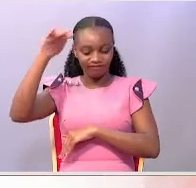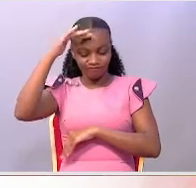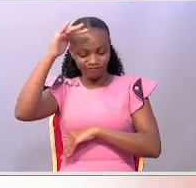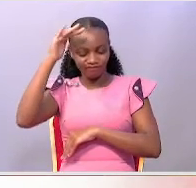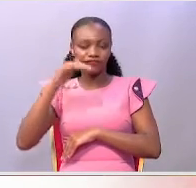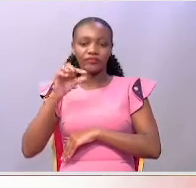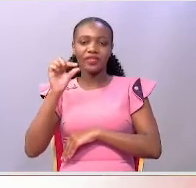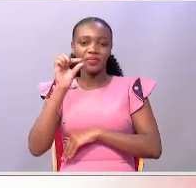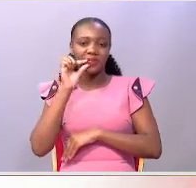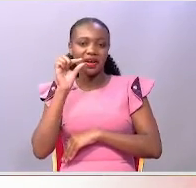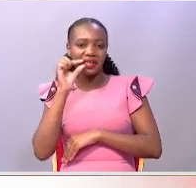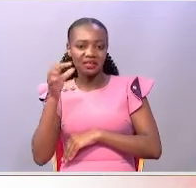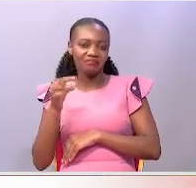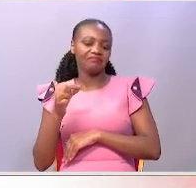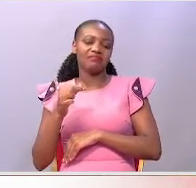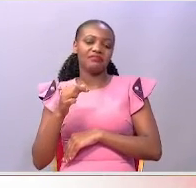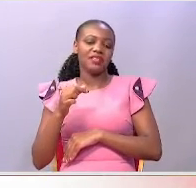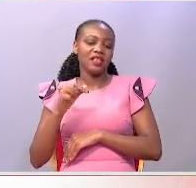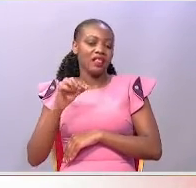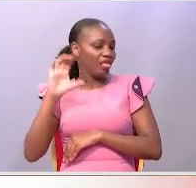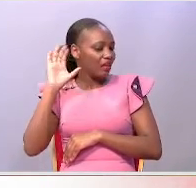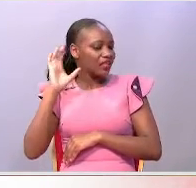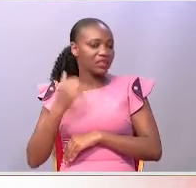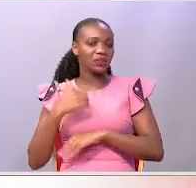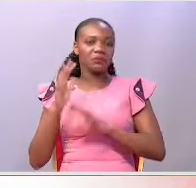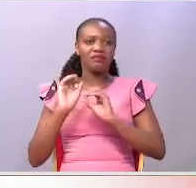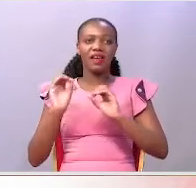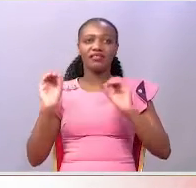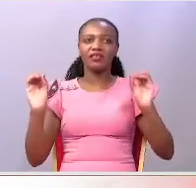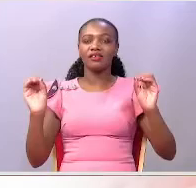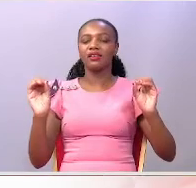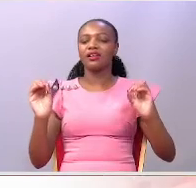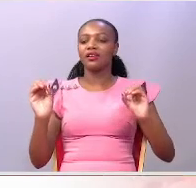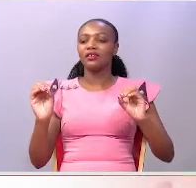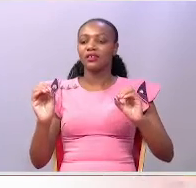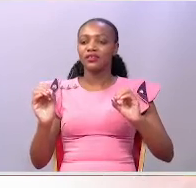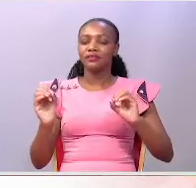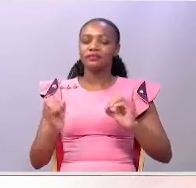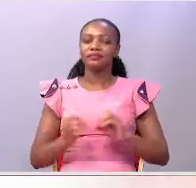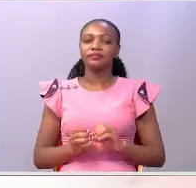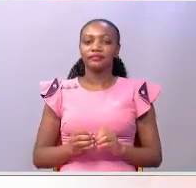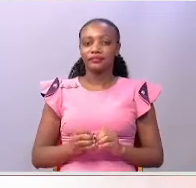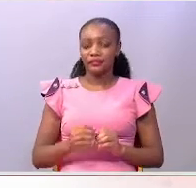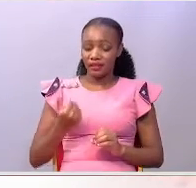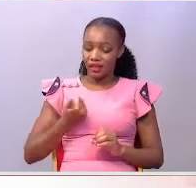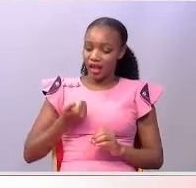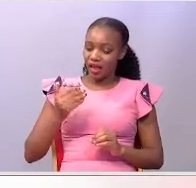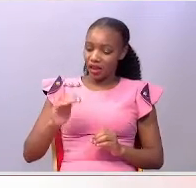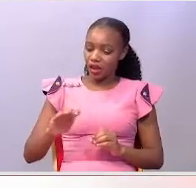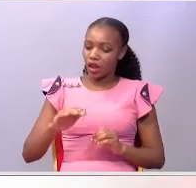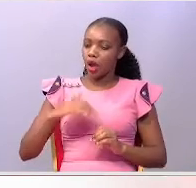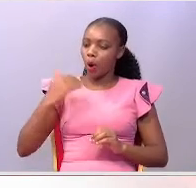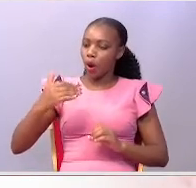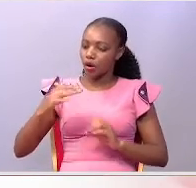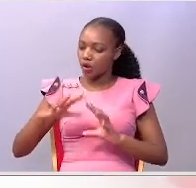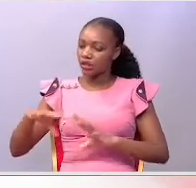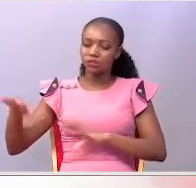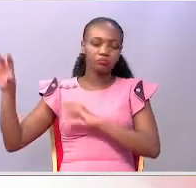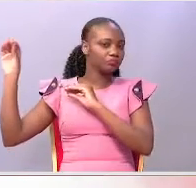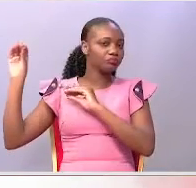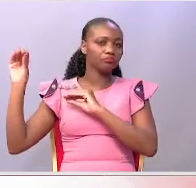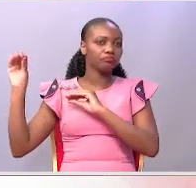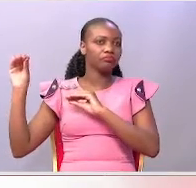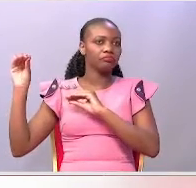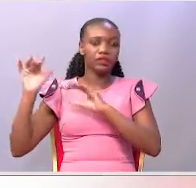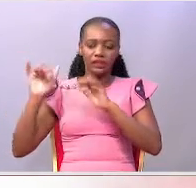anaweza muongelesha afanye. Ukimwacha hata aoshe vyombo, kichwa ikigonga tu hivyo, utapata yuko kwa